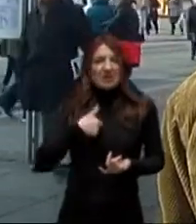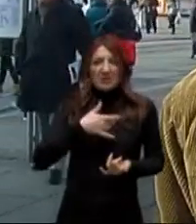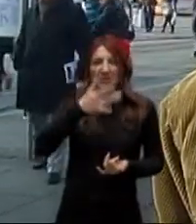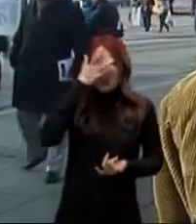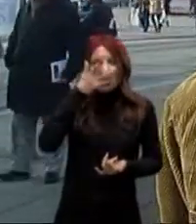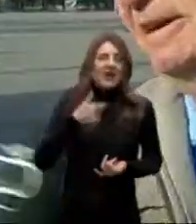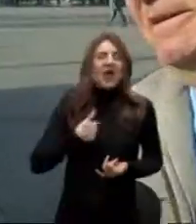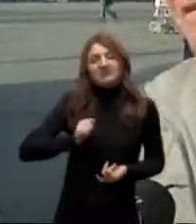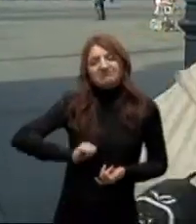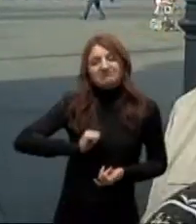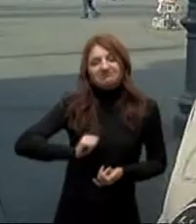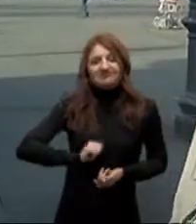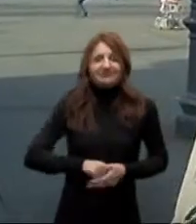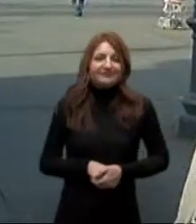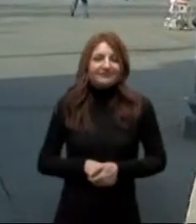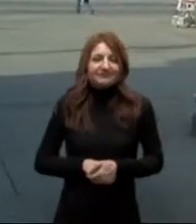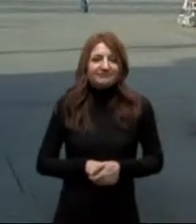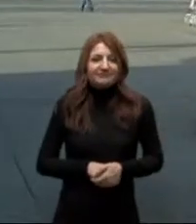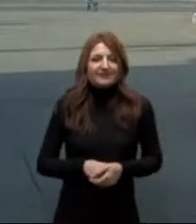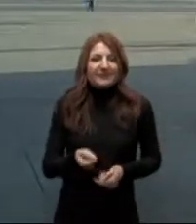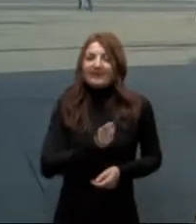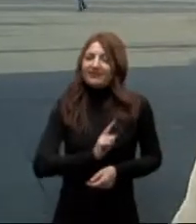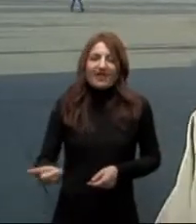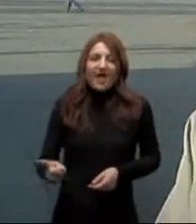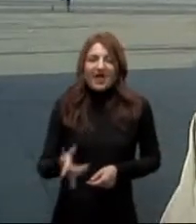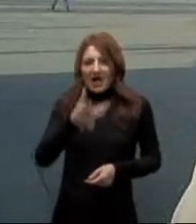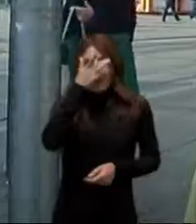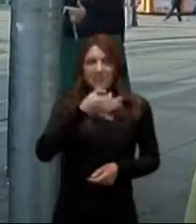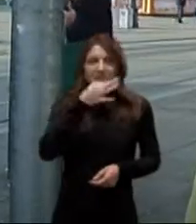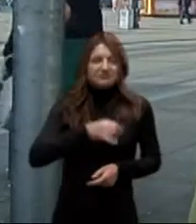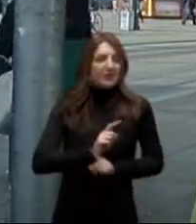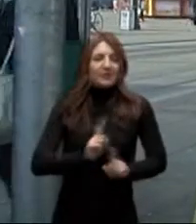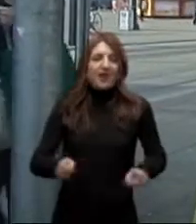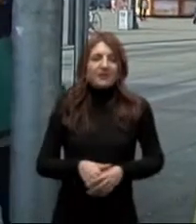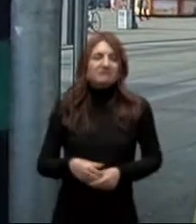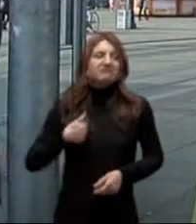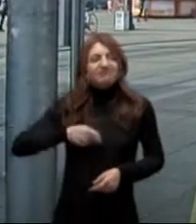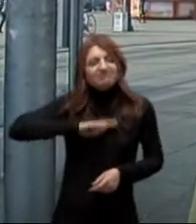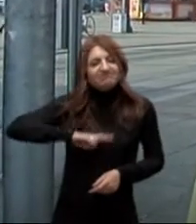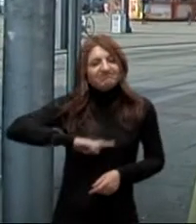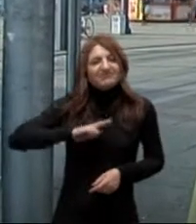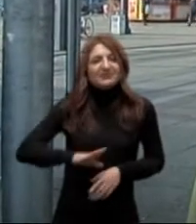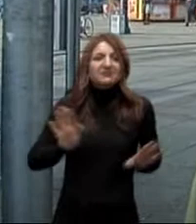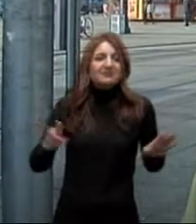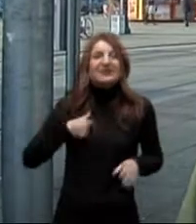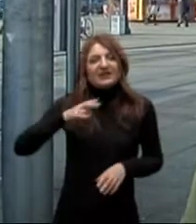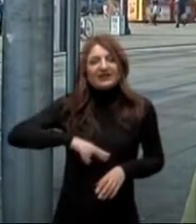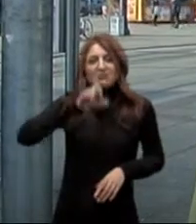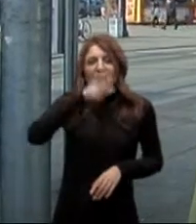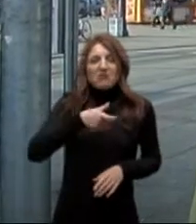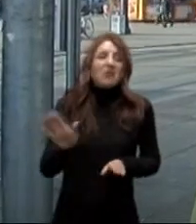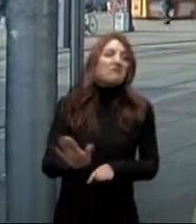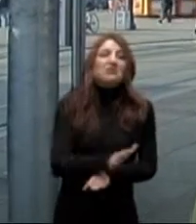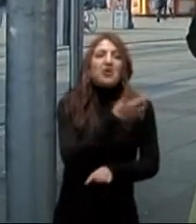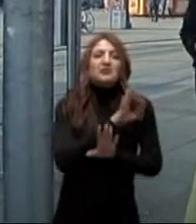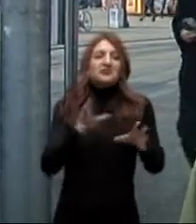bol otrpim. Ne. Sa glavobolju ne. Pretrpim. Pretrpim bolove i to prođe za par